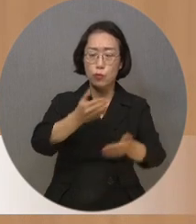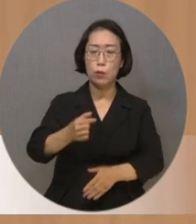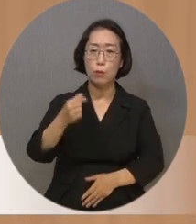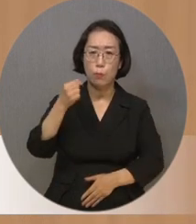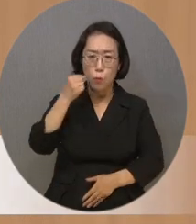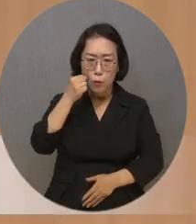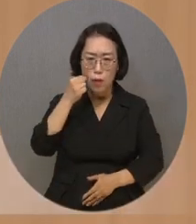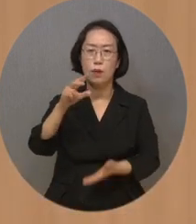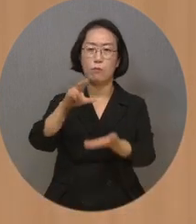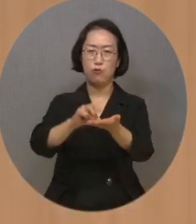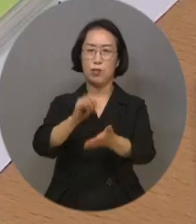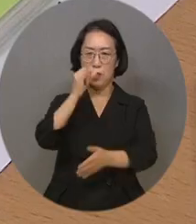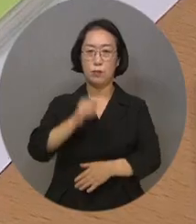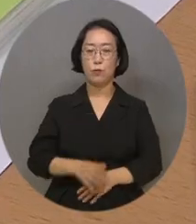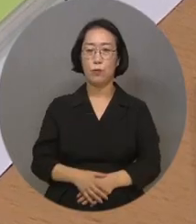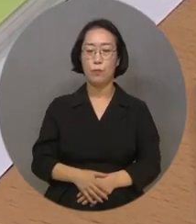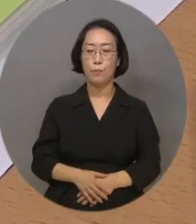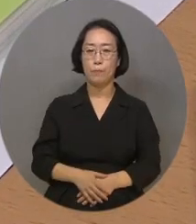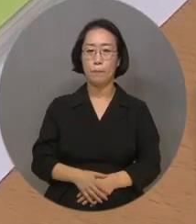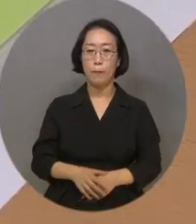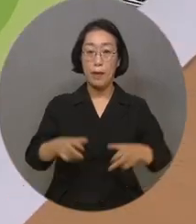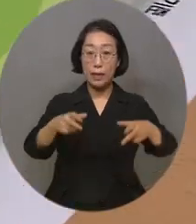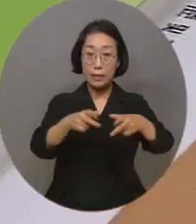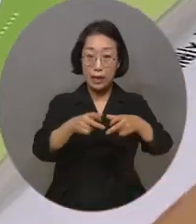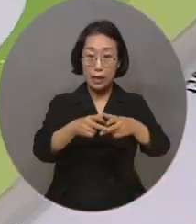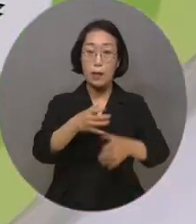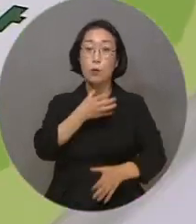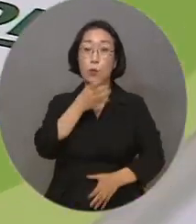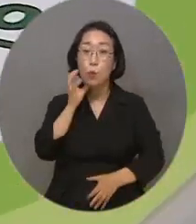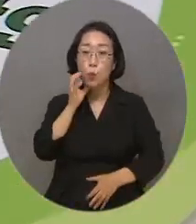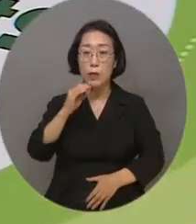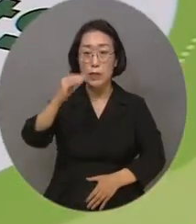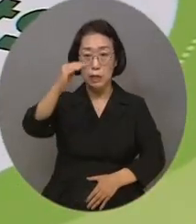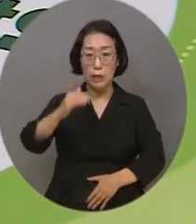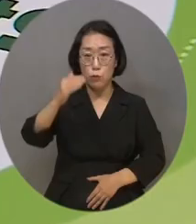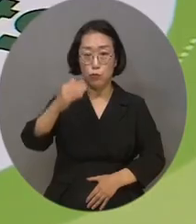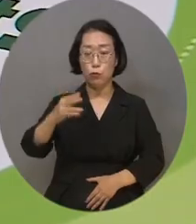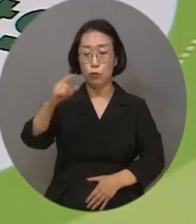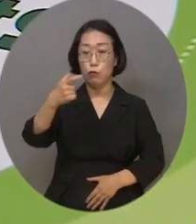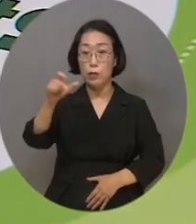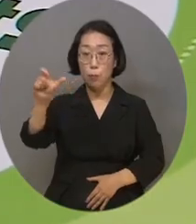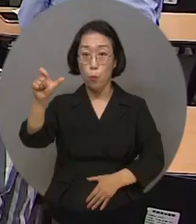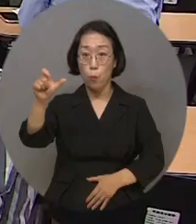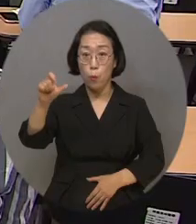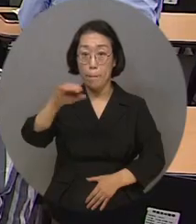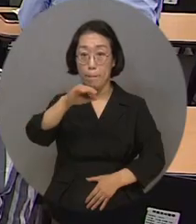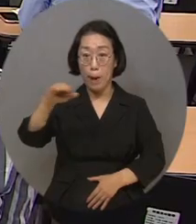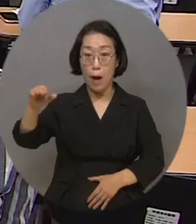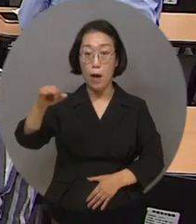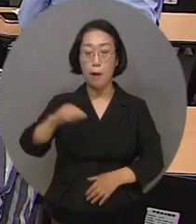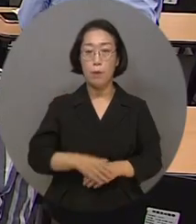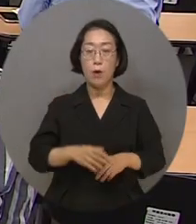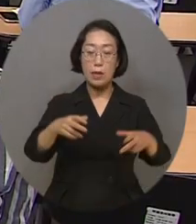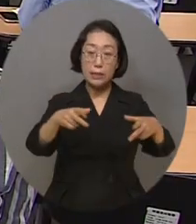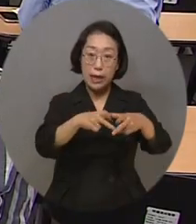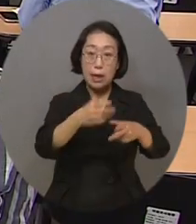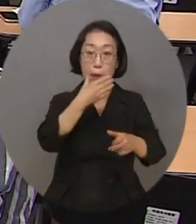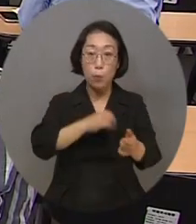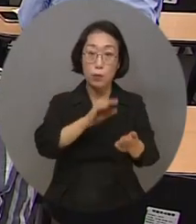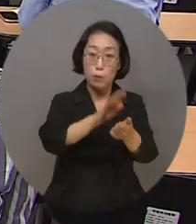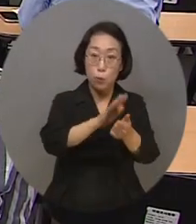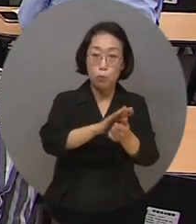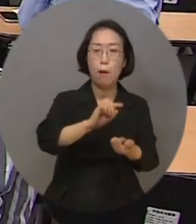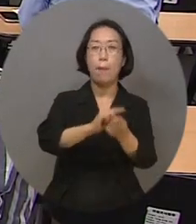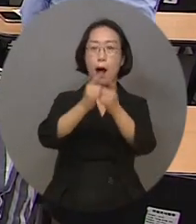사각지대가 생길 수 있다. 장애인이 노인 연령 기준인 65세에 도달하면 기존의 장애인 복지